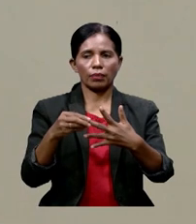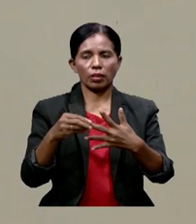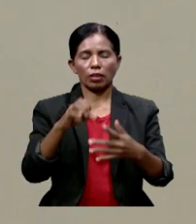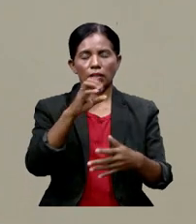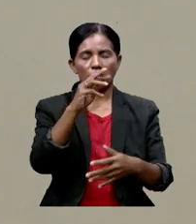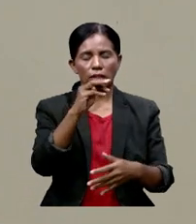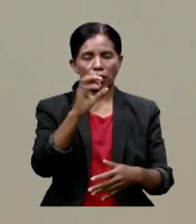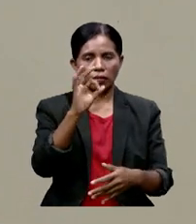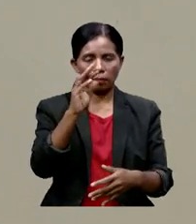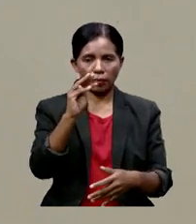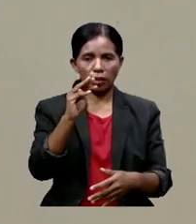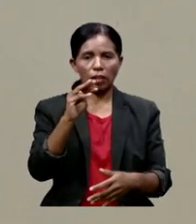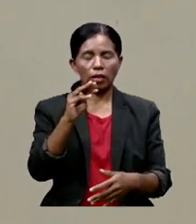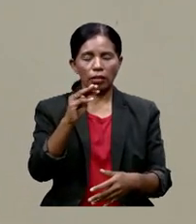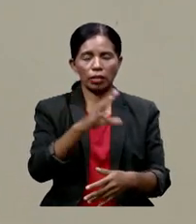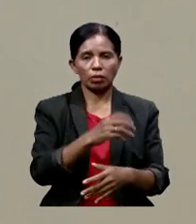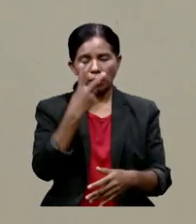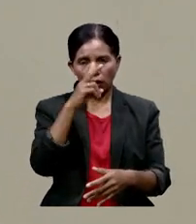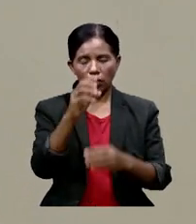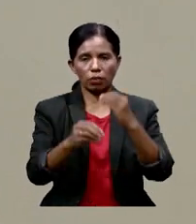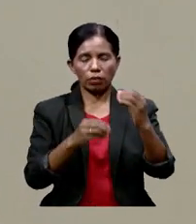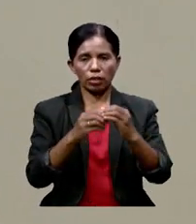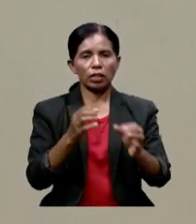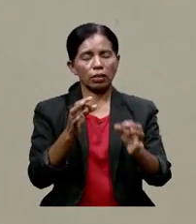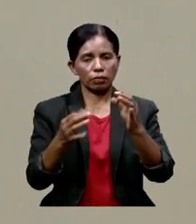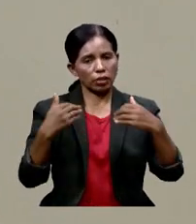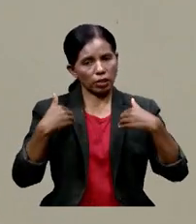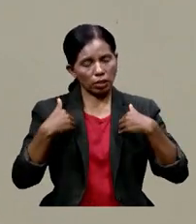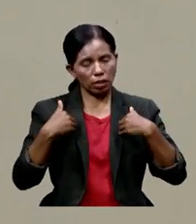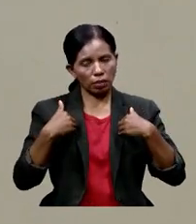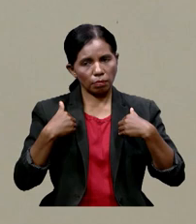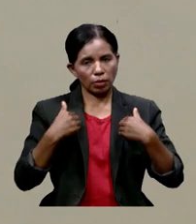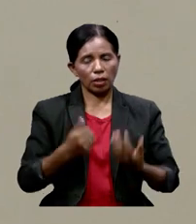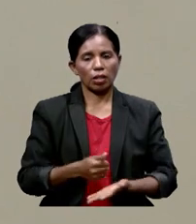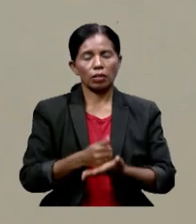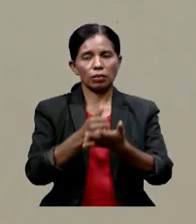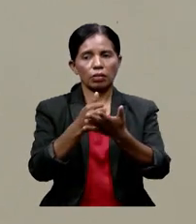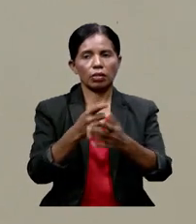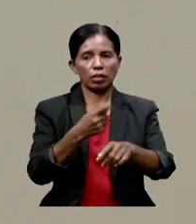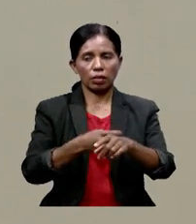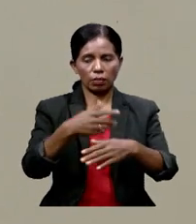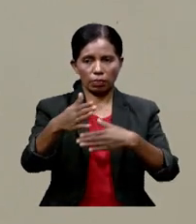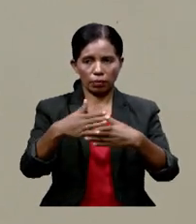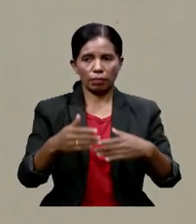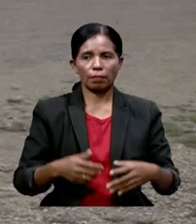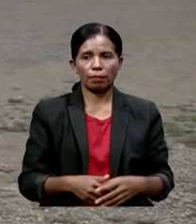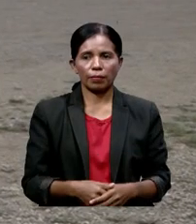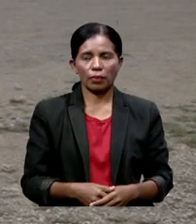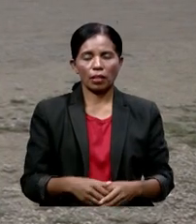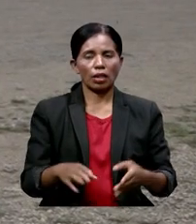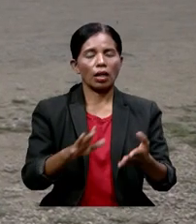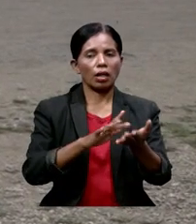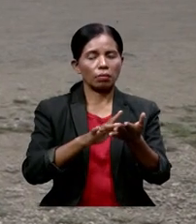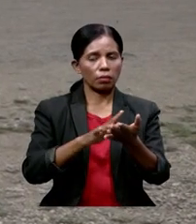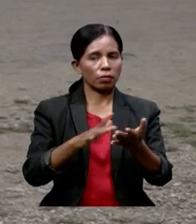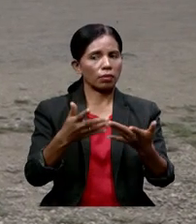INFPM atubele haretok karik sira iha karik bele kompleta amine beriru sira tempo basic mai Estoka i moruk nebe mamuk